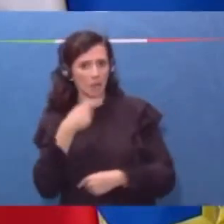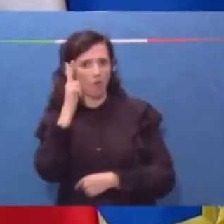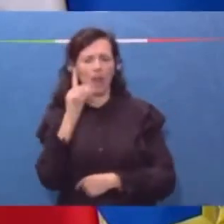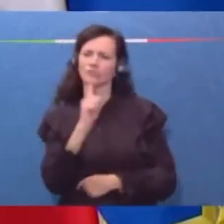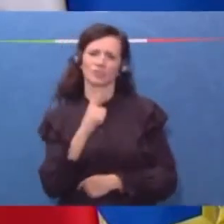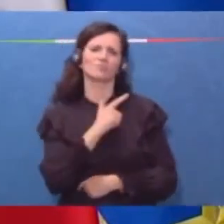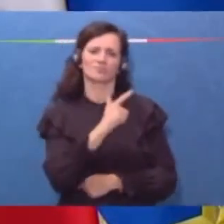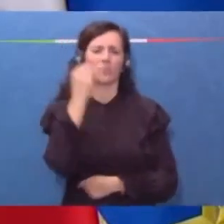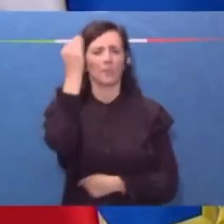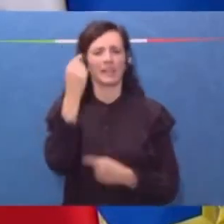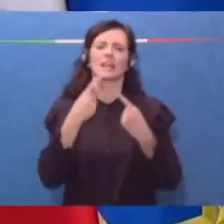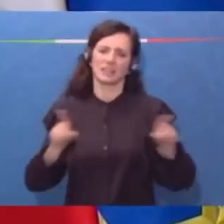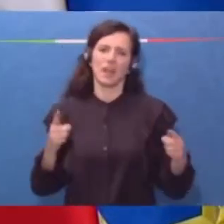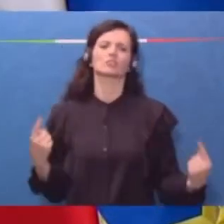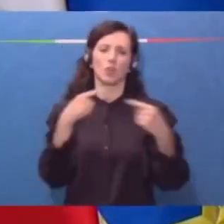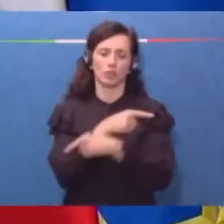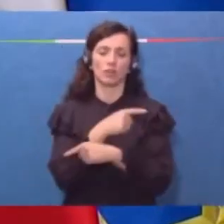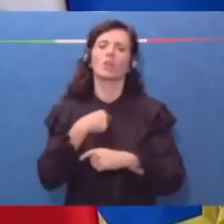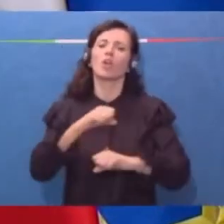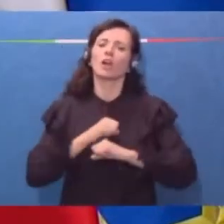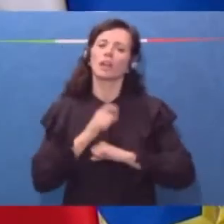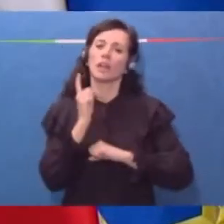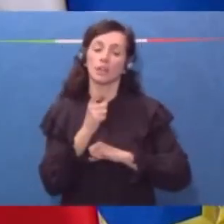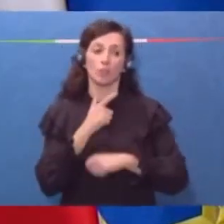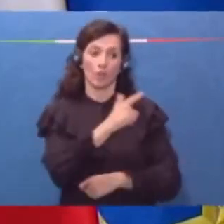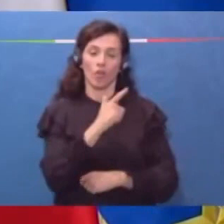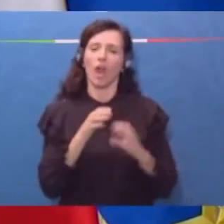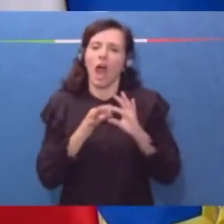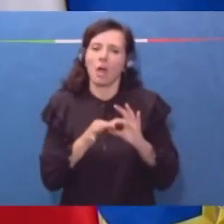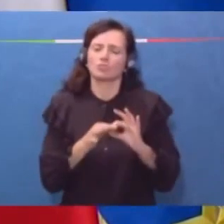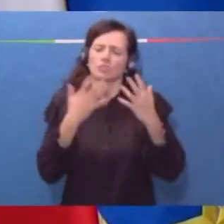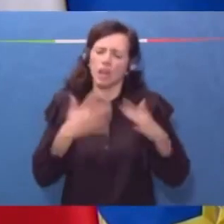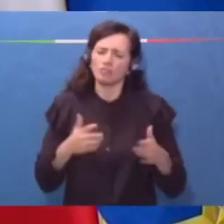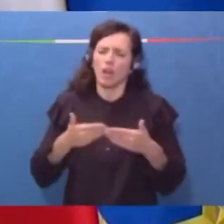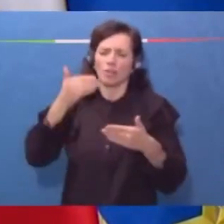ma crediamo che questa amicizia che viene da così lontano,